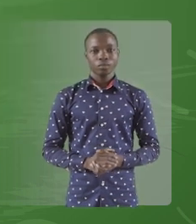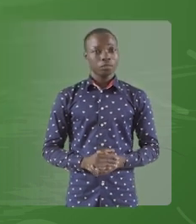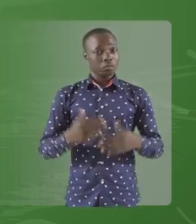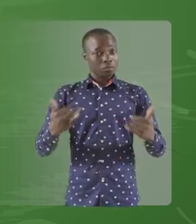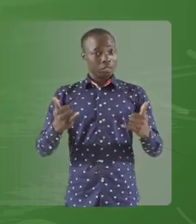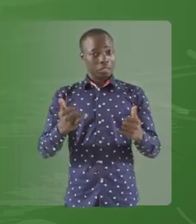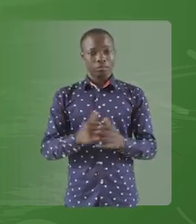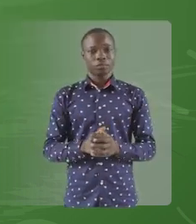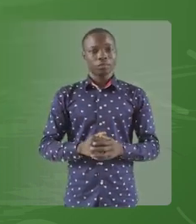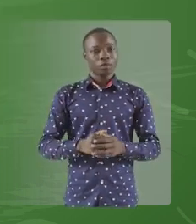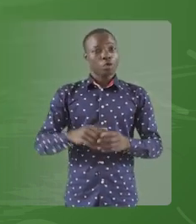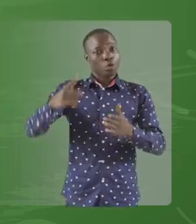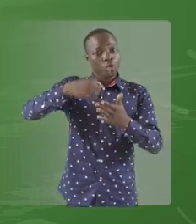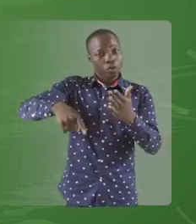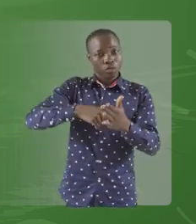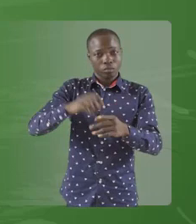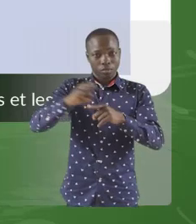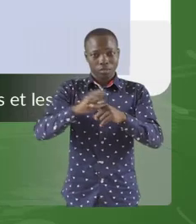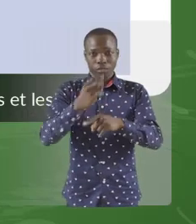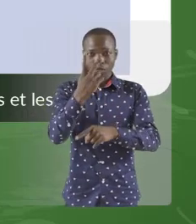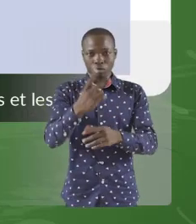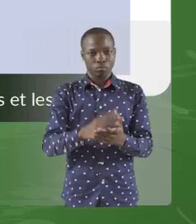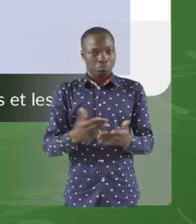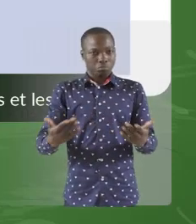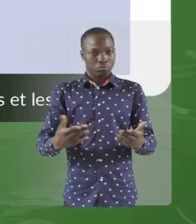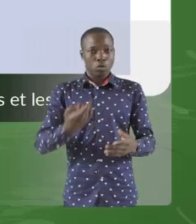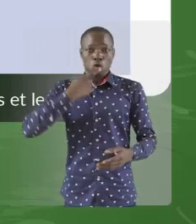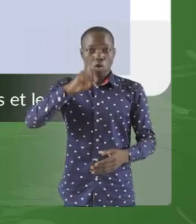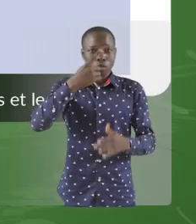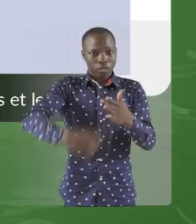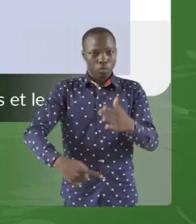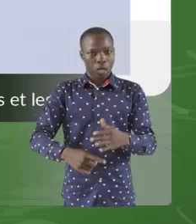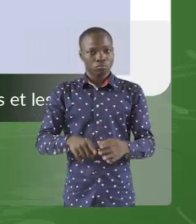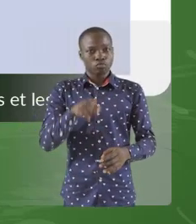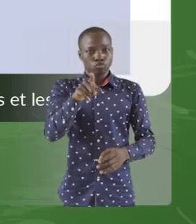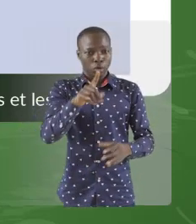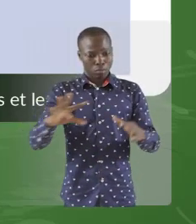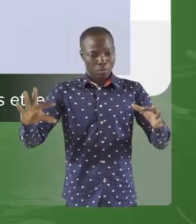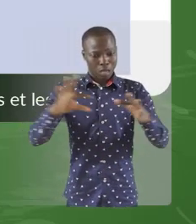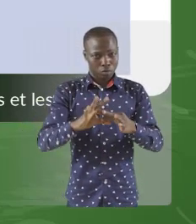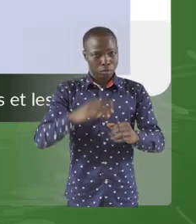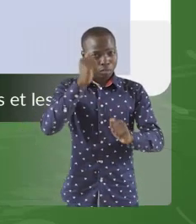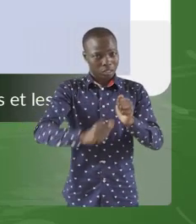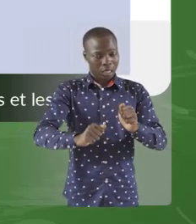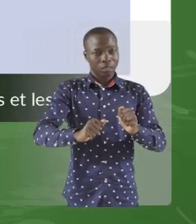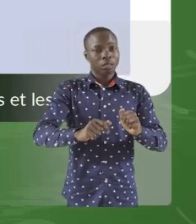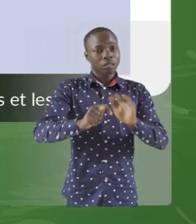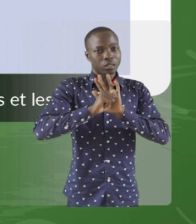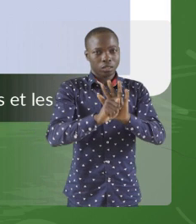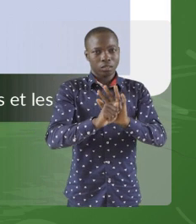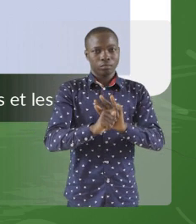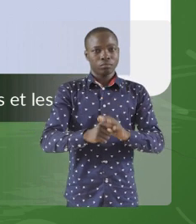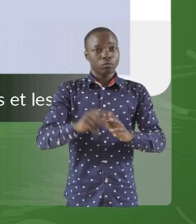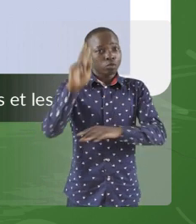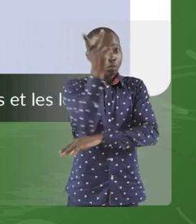Passons à la correction de l'exercice 2. Il s'agissait d'associer chaque type